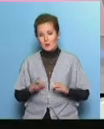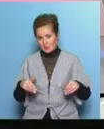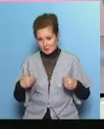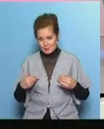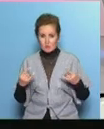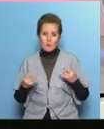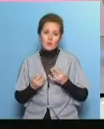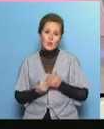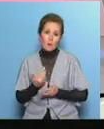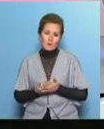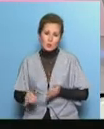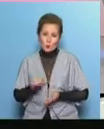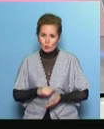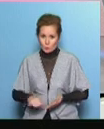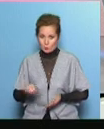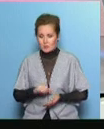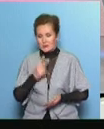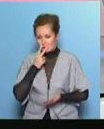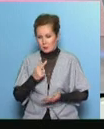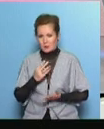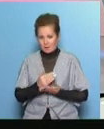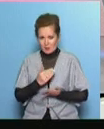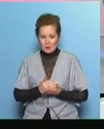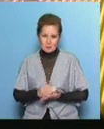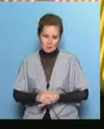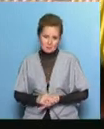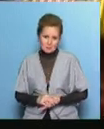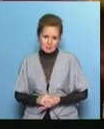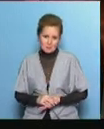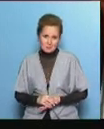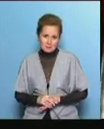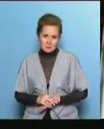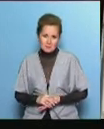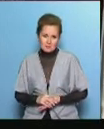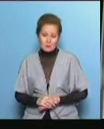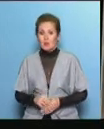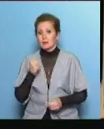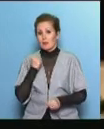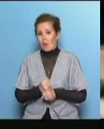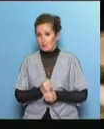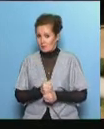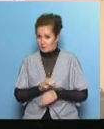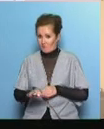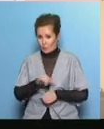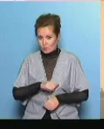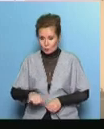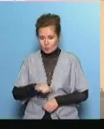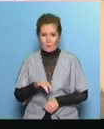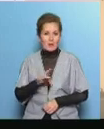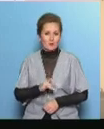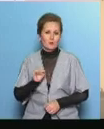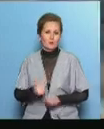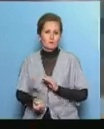Здравствуйте, в эфире новости Удмуртии, в студии Марины Симоновой. Смотрите в этом выпуске. Сделано в Удмуртии, в республике может появиться